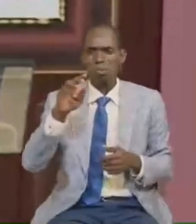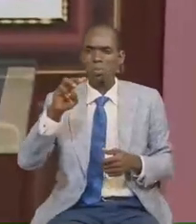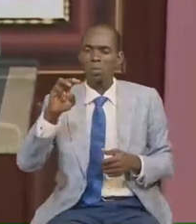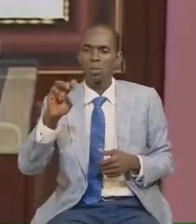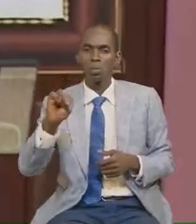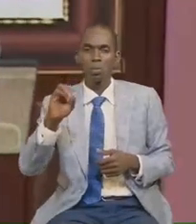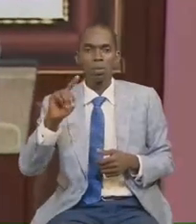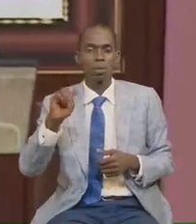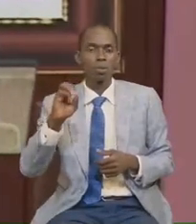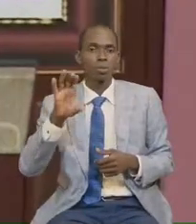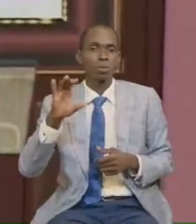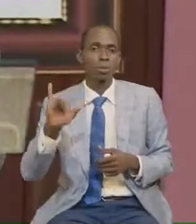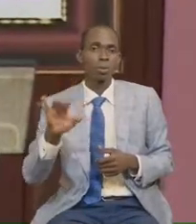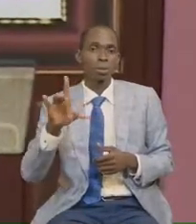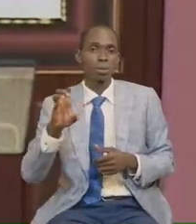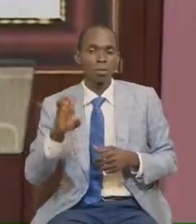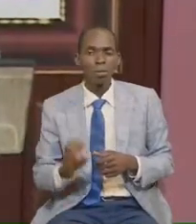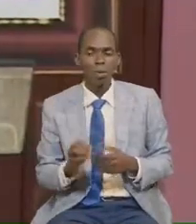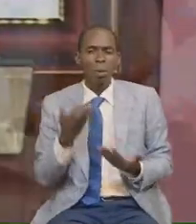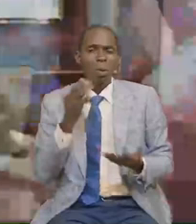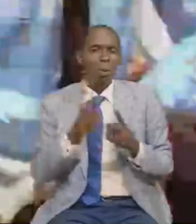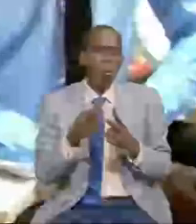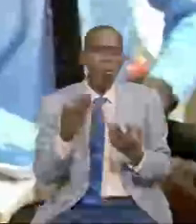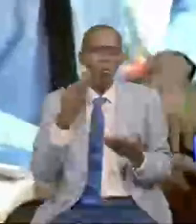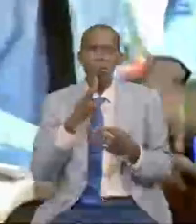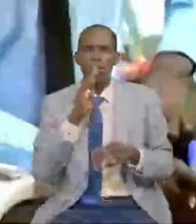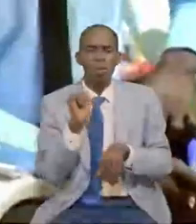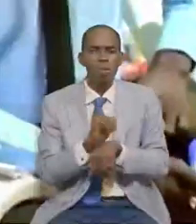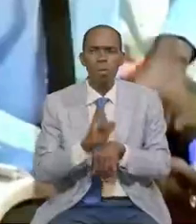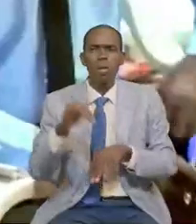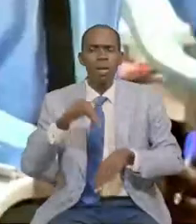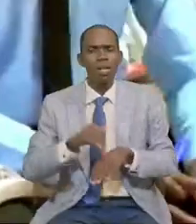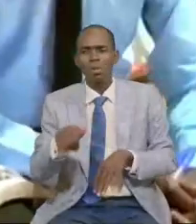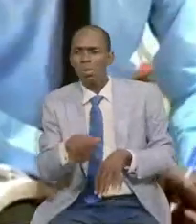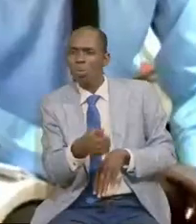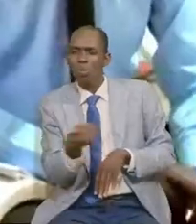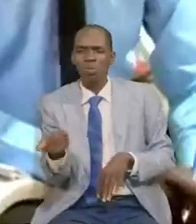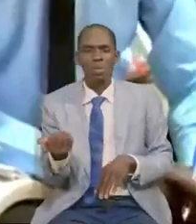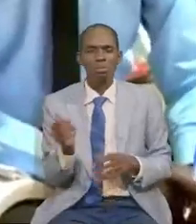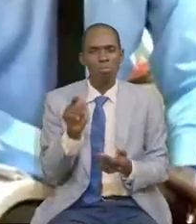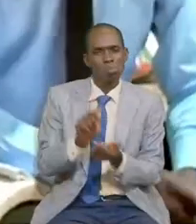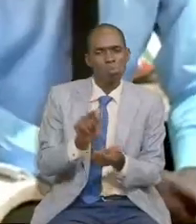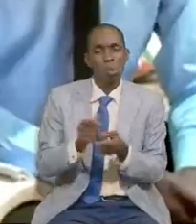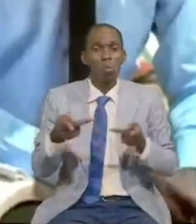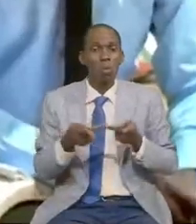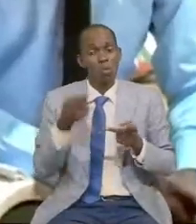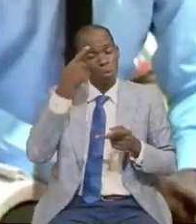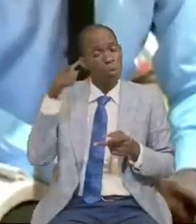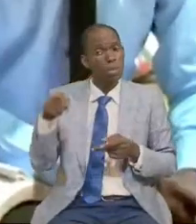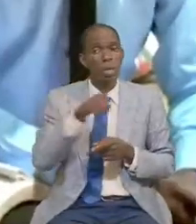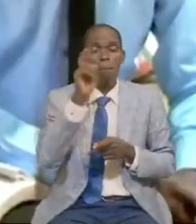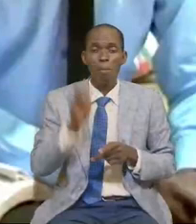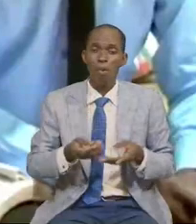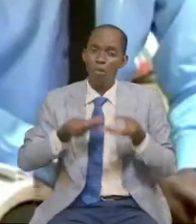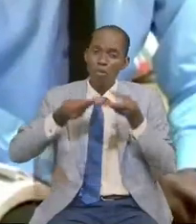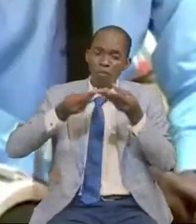travaillent à un chantier de construction. Incroyant! Ils doivent nourrir leur famille. Comment se fait-il que c'est ceux qui